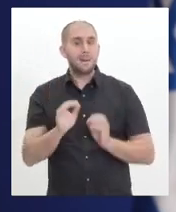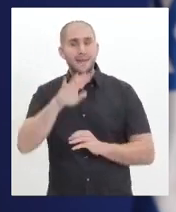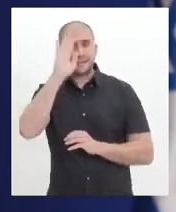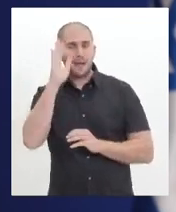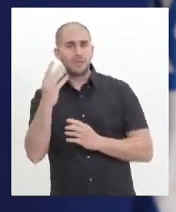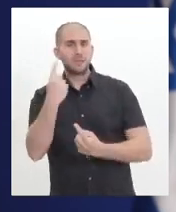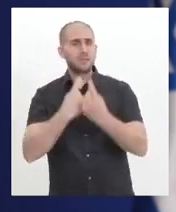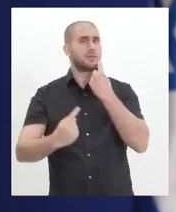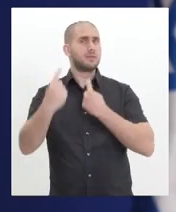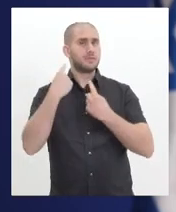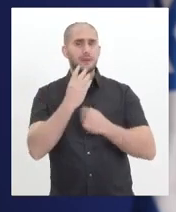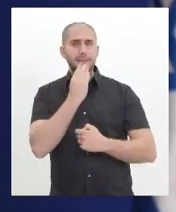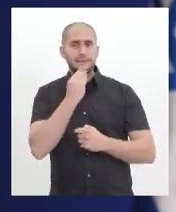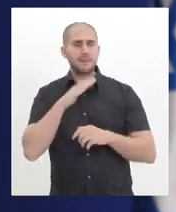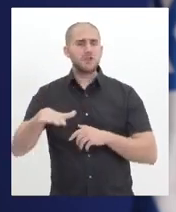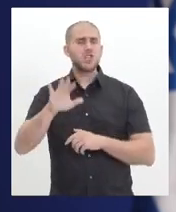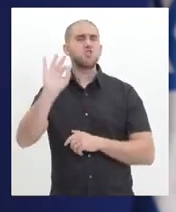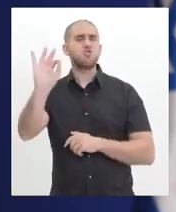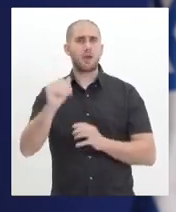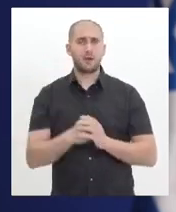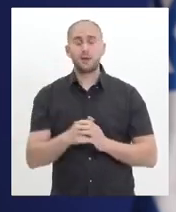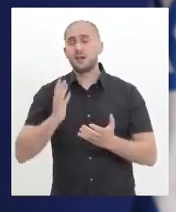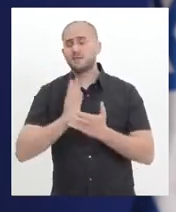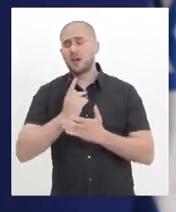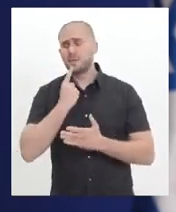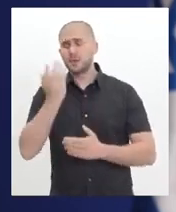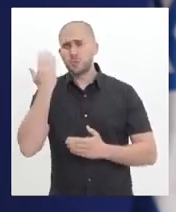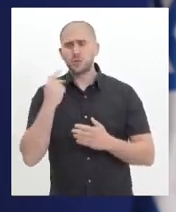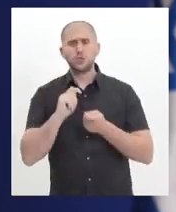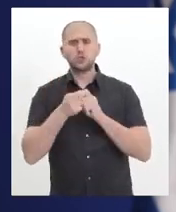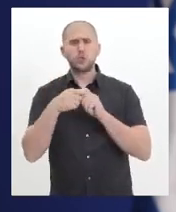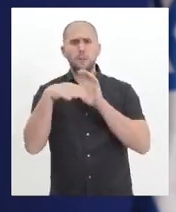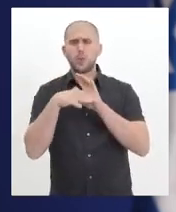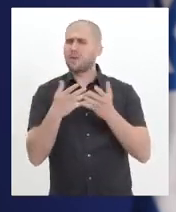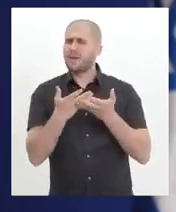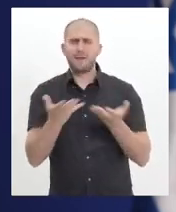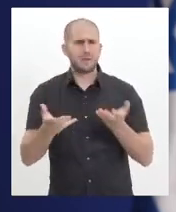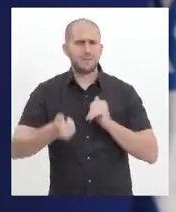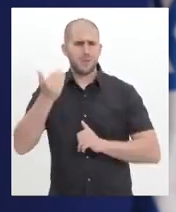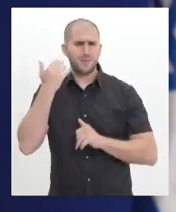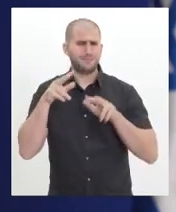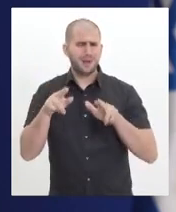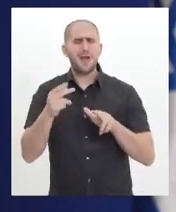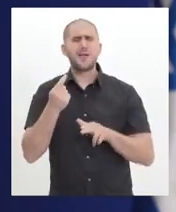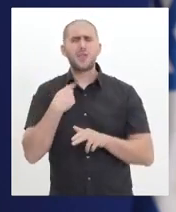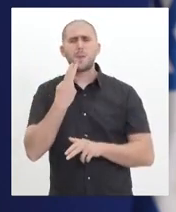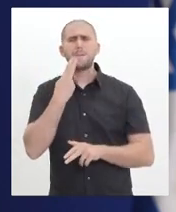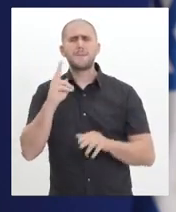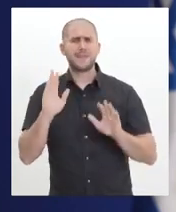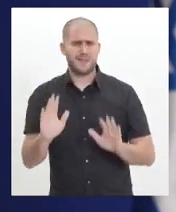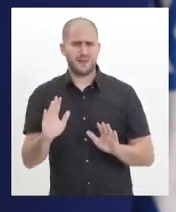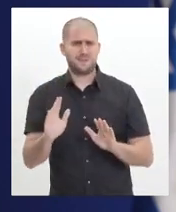תתקוף מ שתח כמו שאמרתי אין שינוי בהנחיות פיקוד העורף ואנחנו מתחייבים